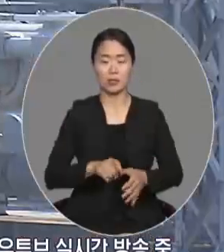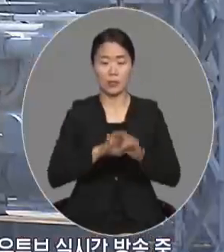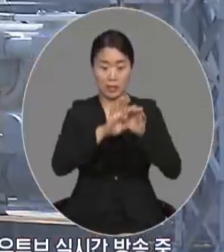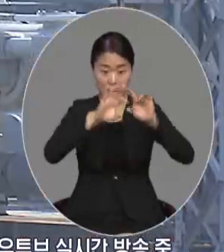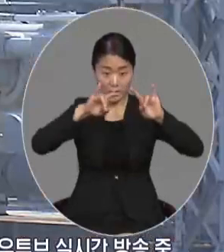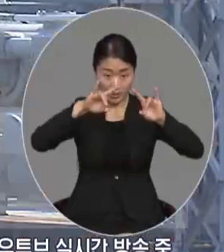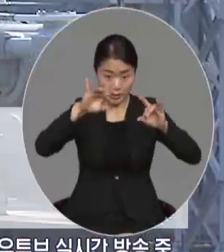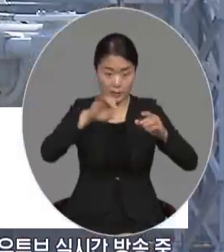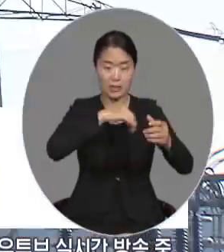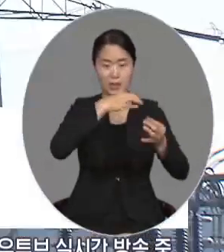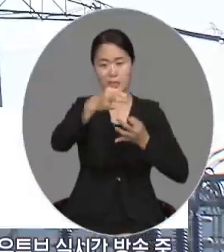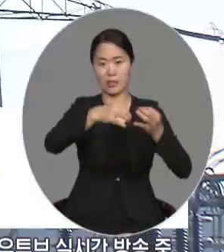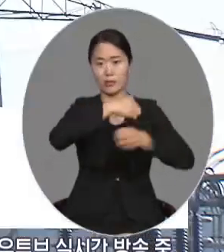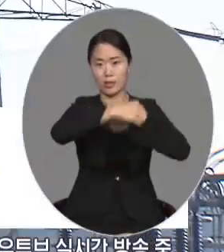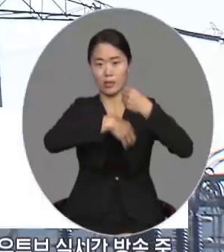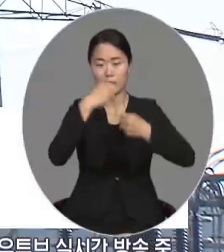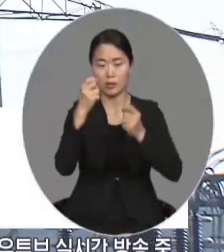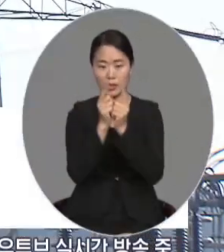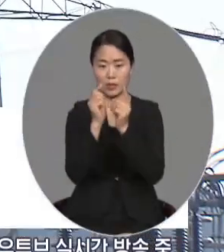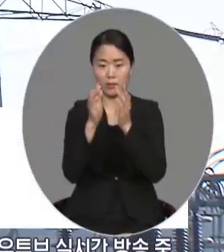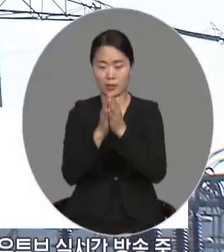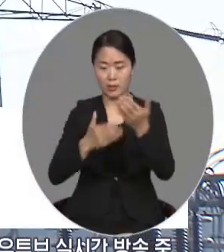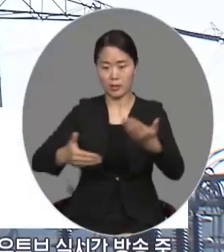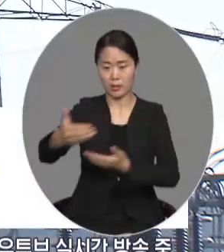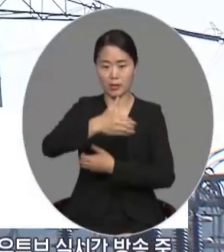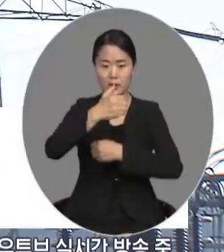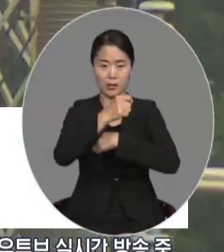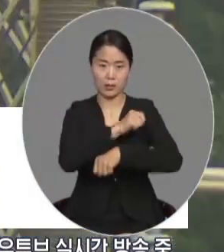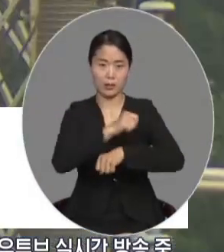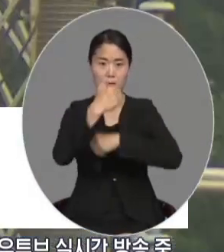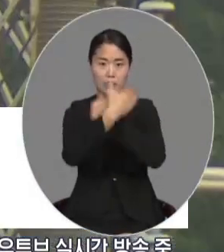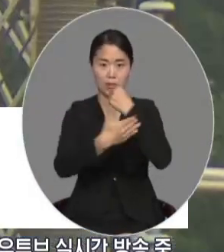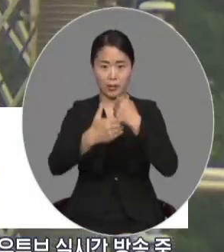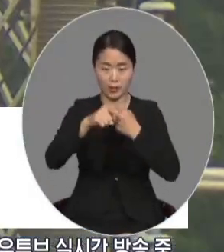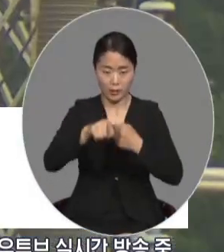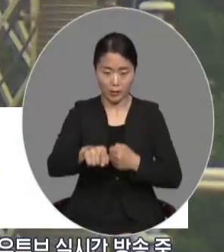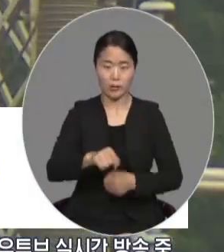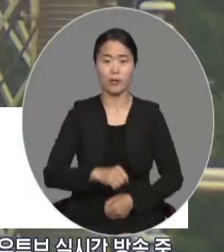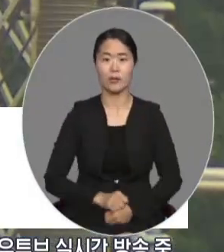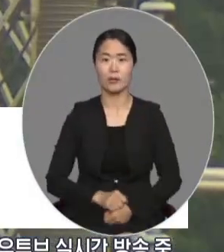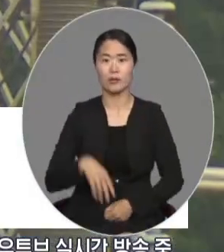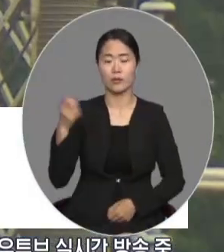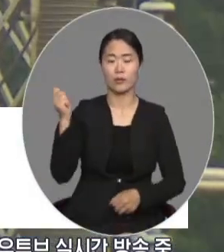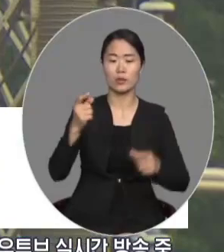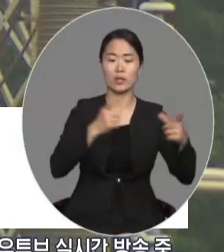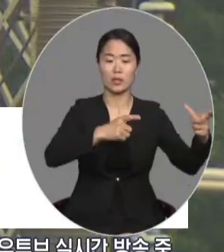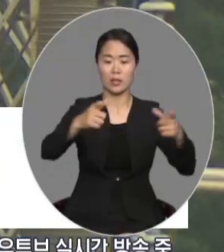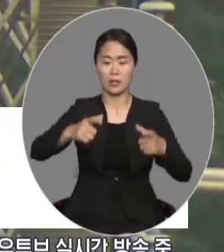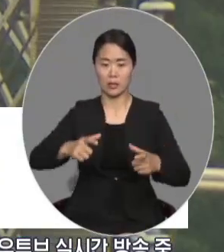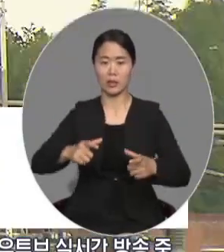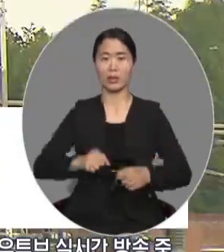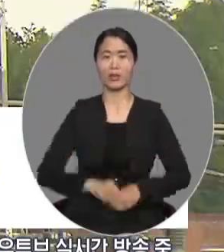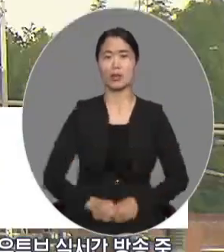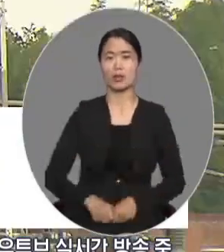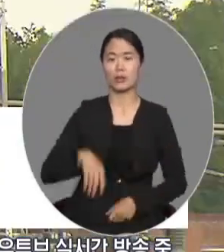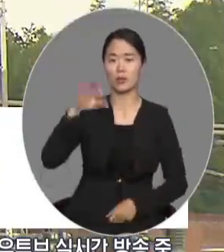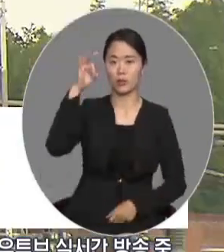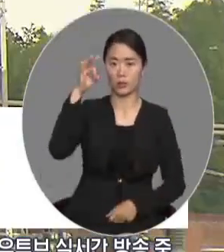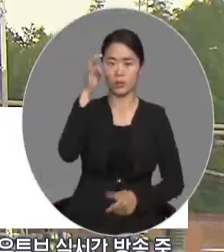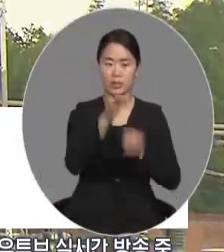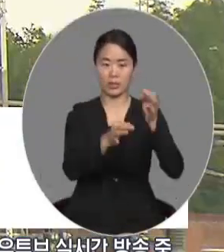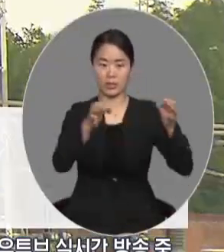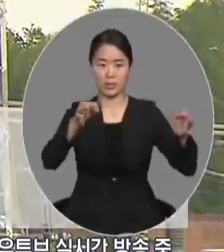자유화, 전력의 직접 거래 특례가 적용되는 특화지역을 운영하고 지역별로 전력 가격에 차등을 두는